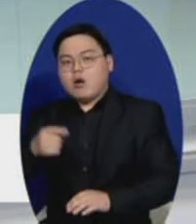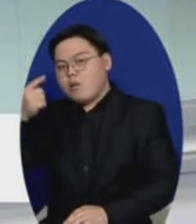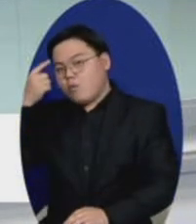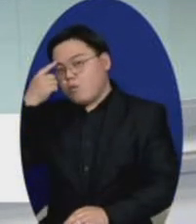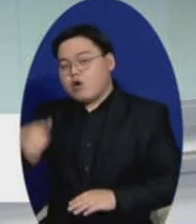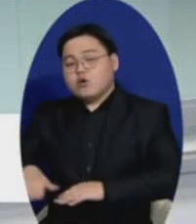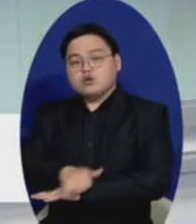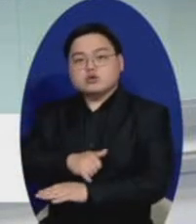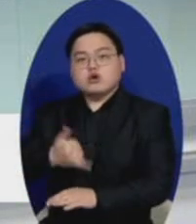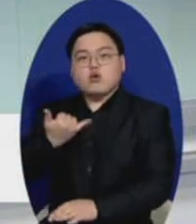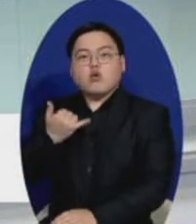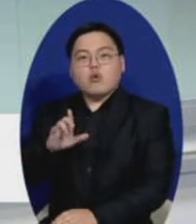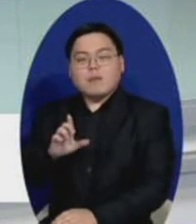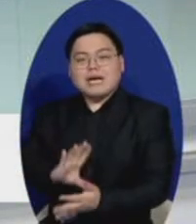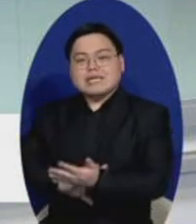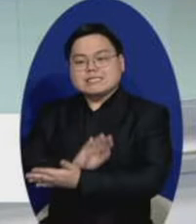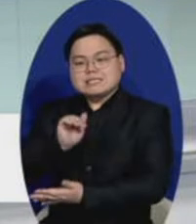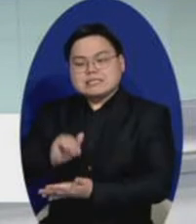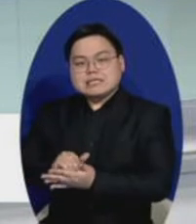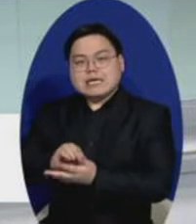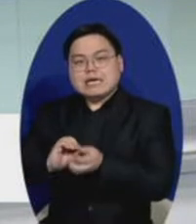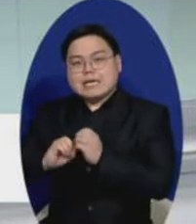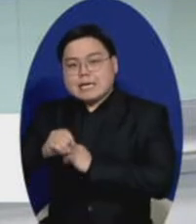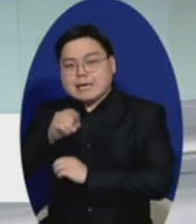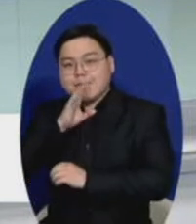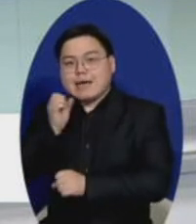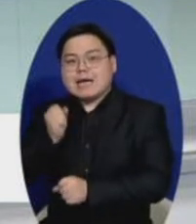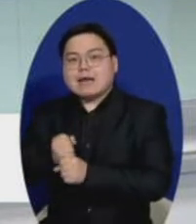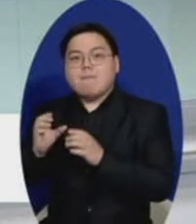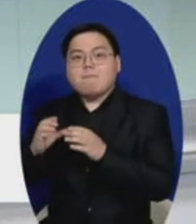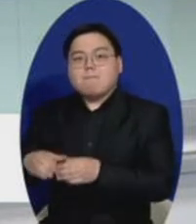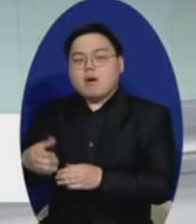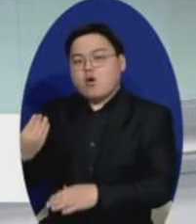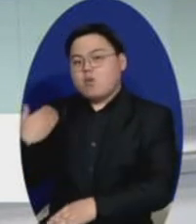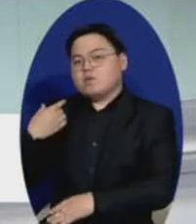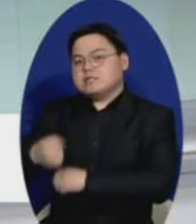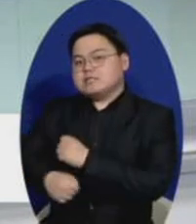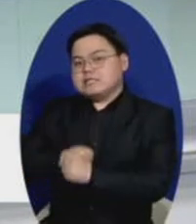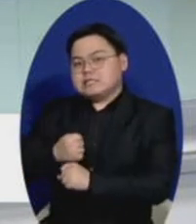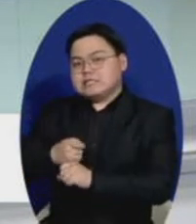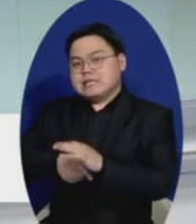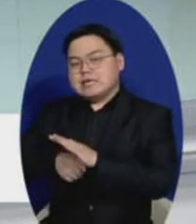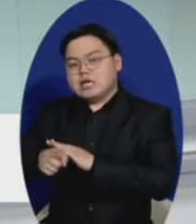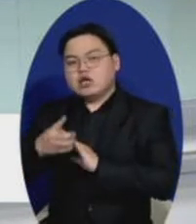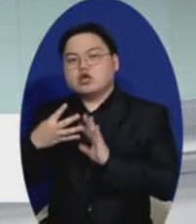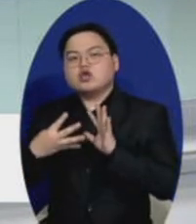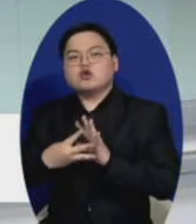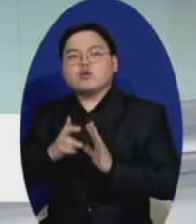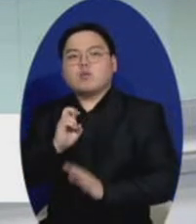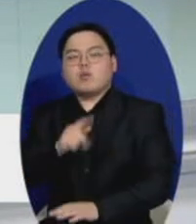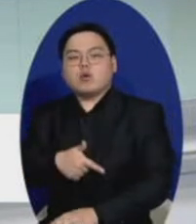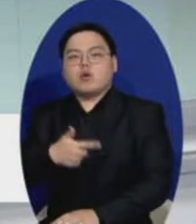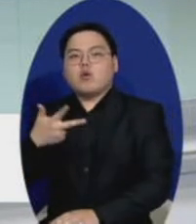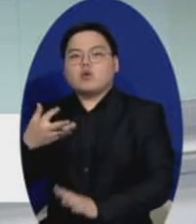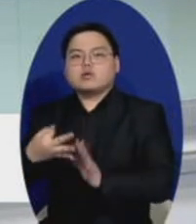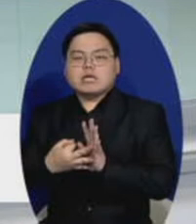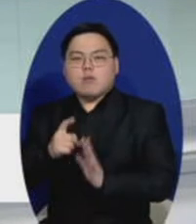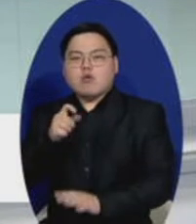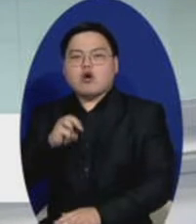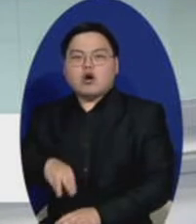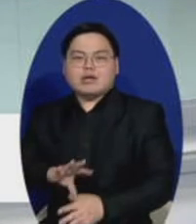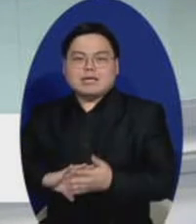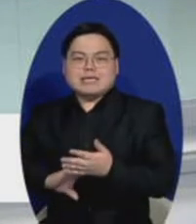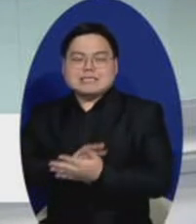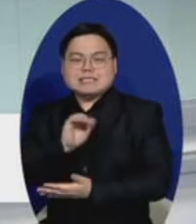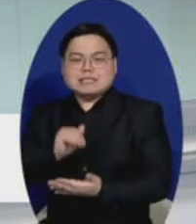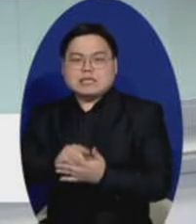нийслэл Улаанбаатар хотын стандартыг боловсруулах ажлын хэсэг өнгөрсөн жил байгуулагдаж эхний ээлжинд 9 бүлгийн 38 хотын стандартын төслийг бас